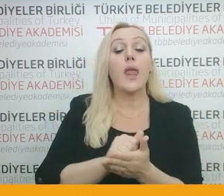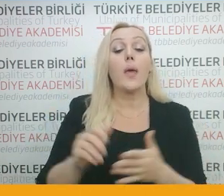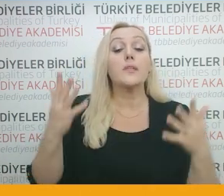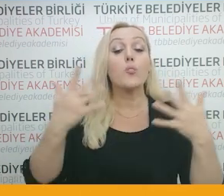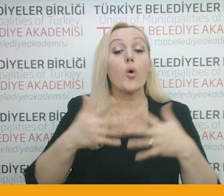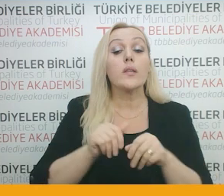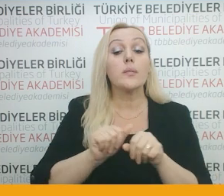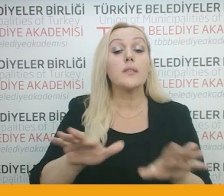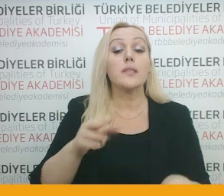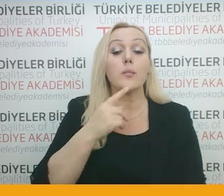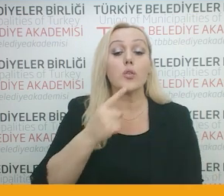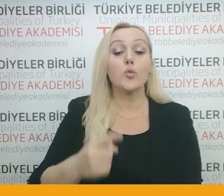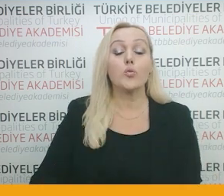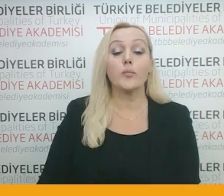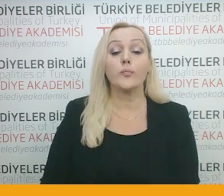sistemi diyoruz.